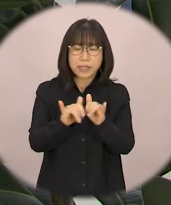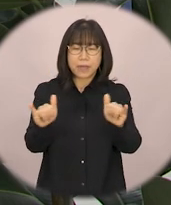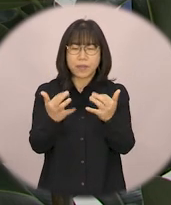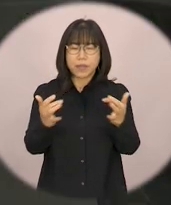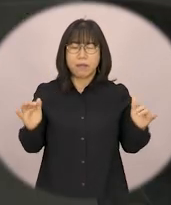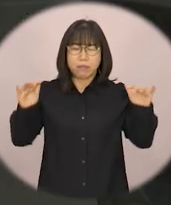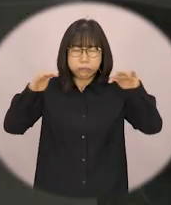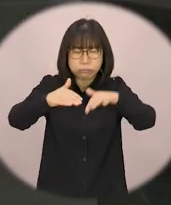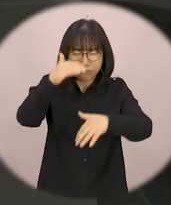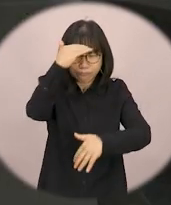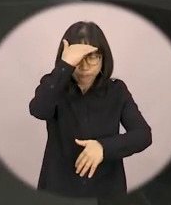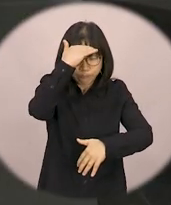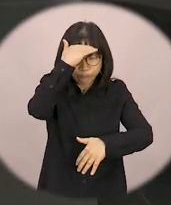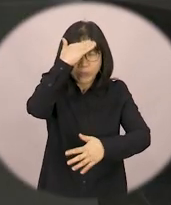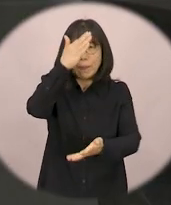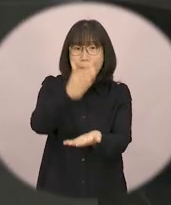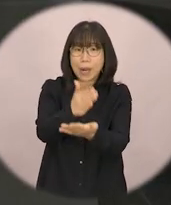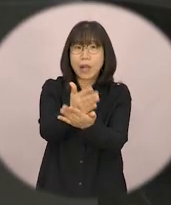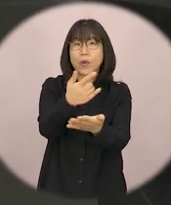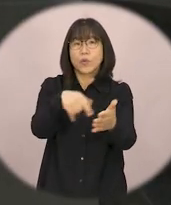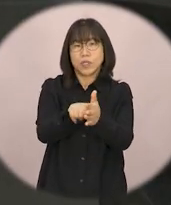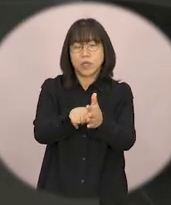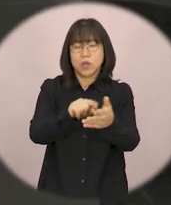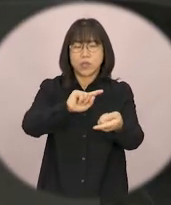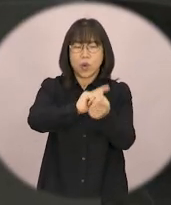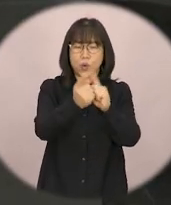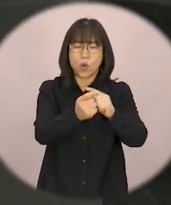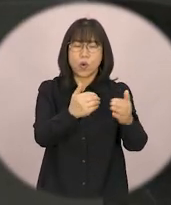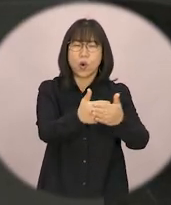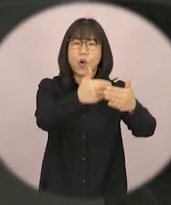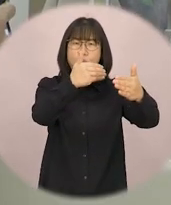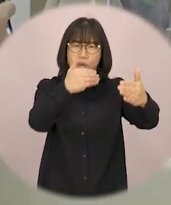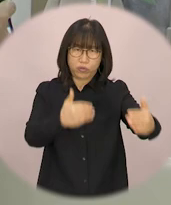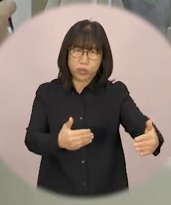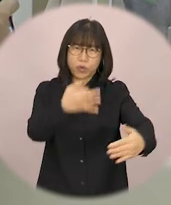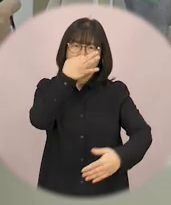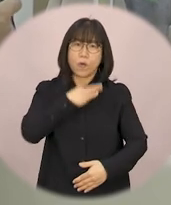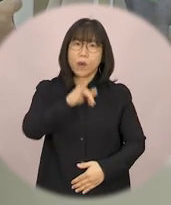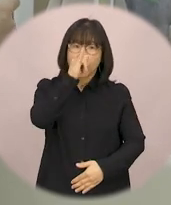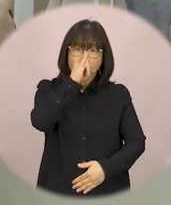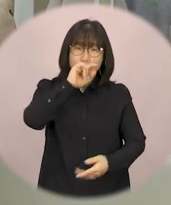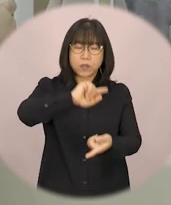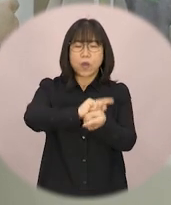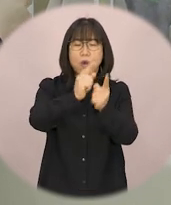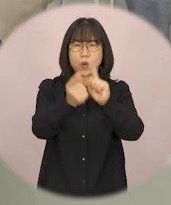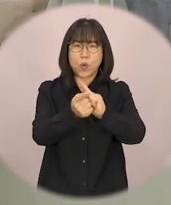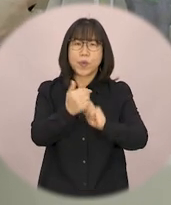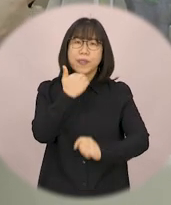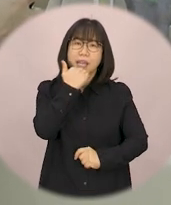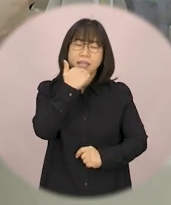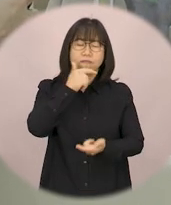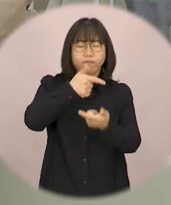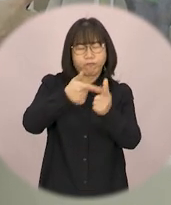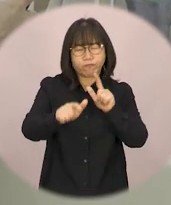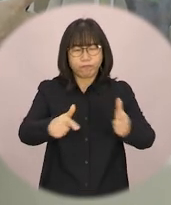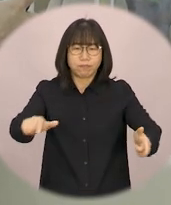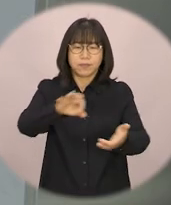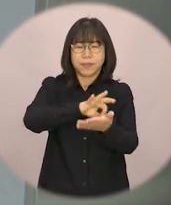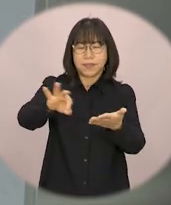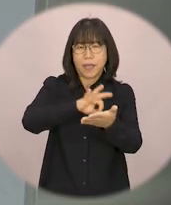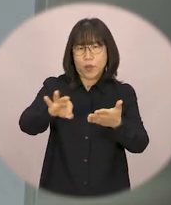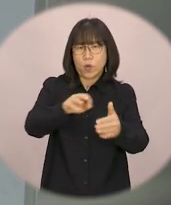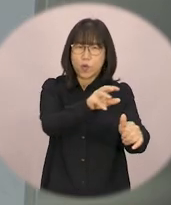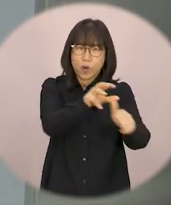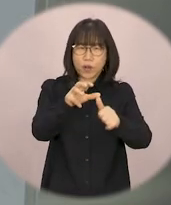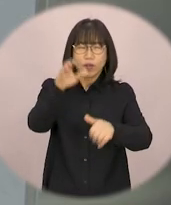탁자에 다수의 민원인이 밀집된 것을 방지에 거리 2개의 효과뿐 아니라 qr 체크인 의 상용화로 다양한